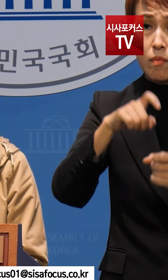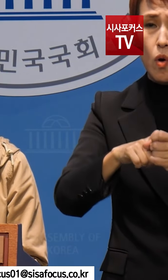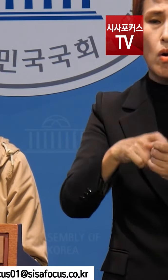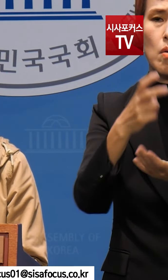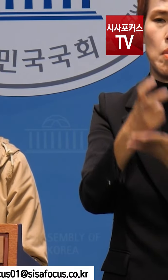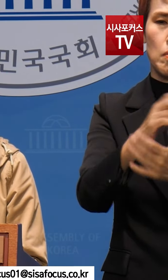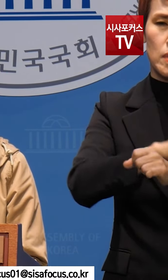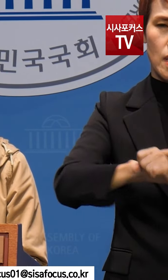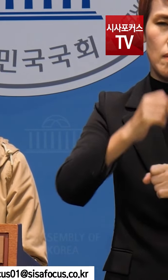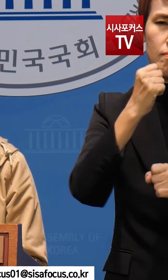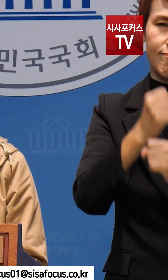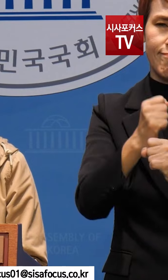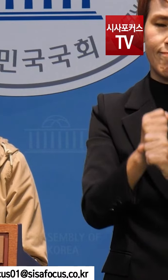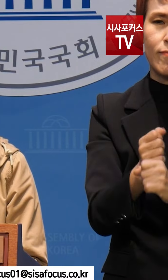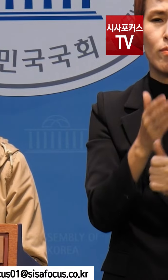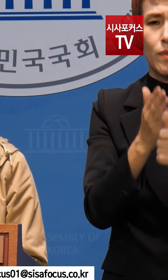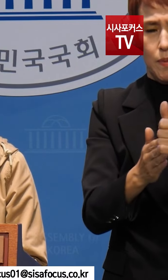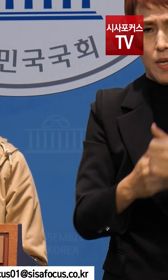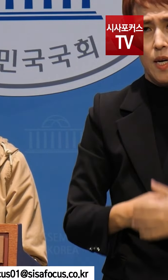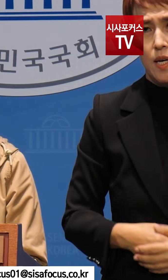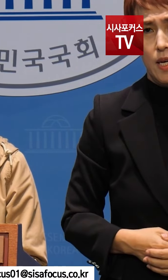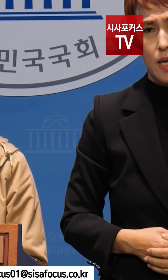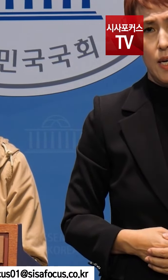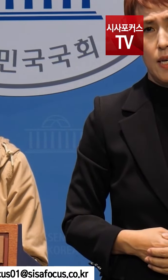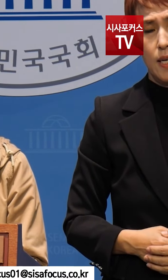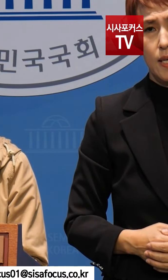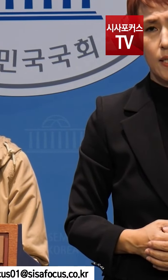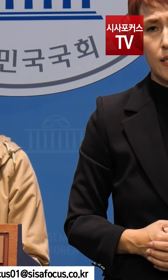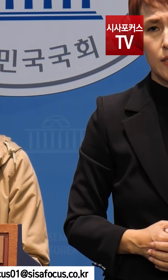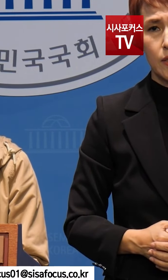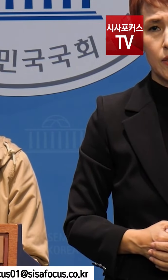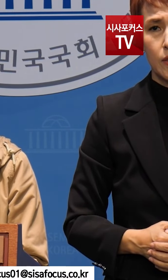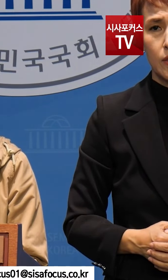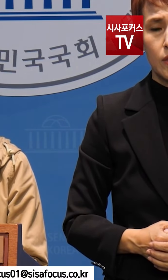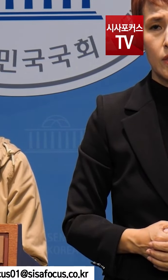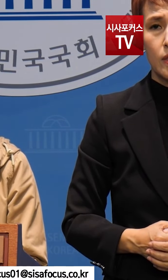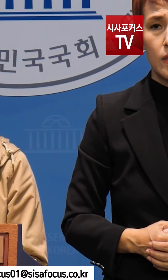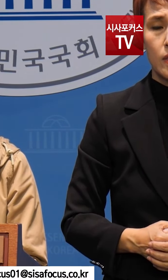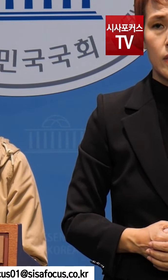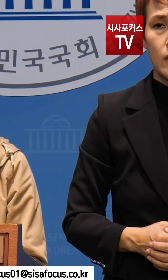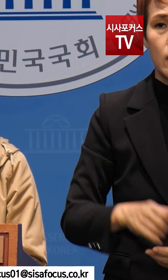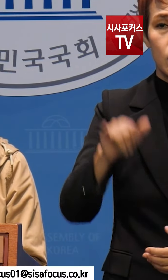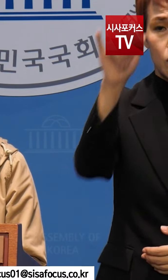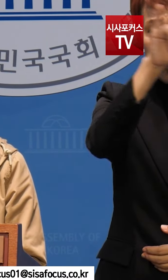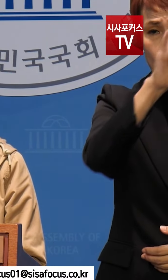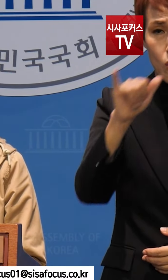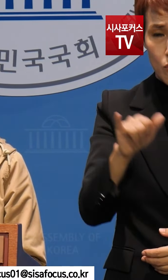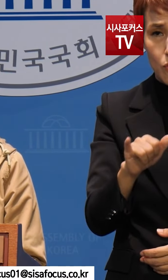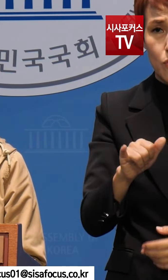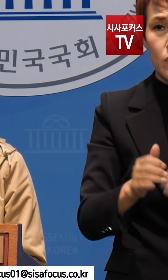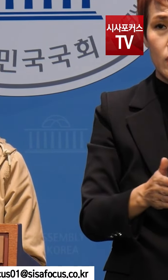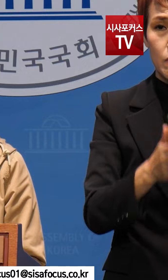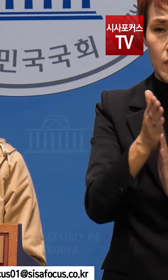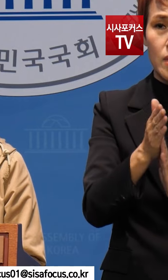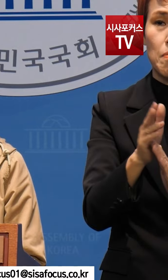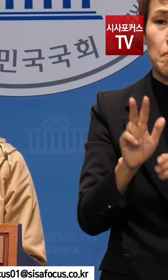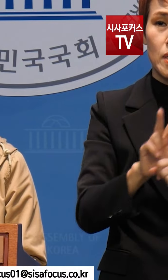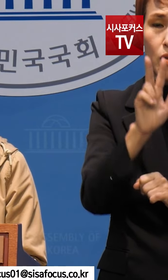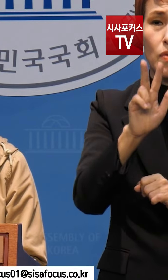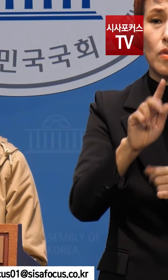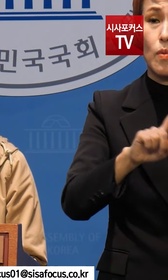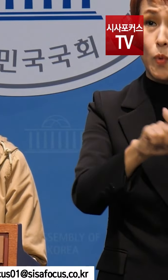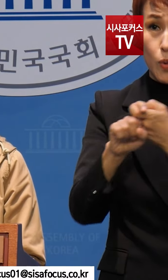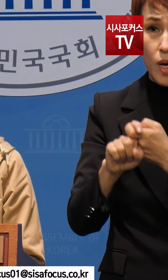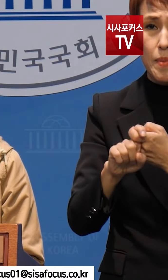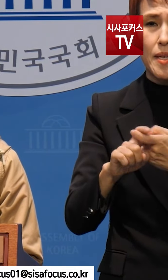법을 만들어 주실 것을 여야를 넘어 국회 요청드립니다 우리 전국 시민발전 협동조합이 앞장서서